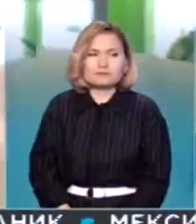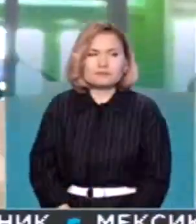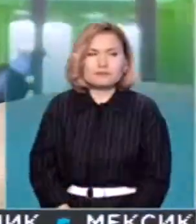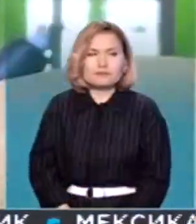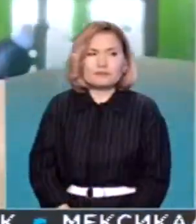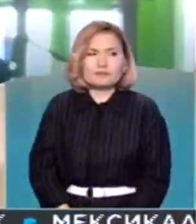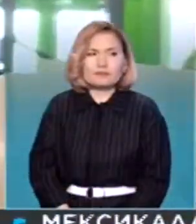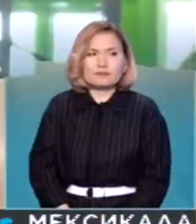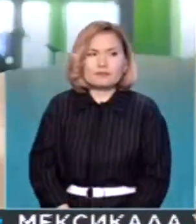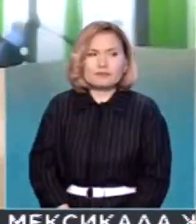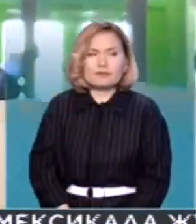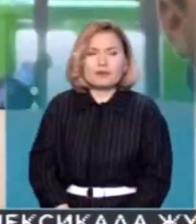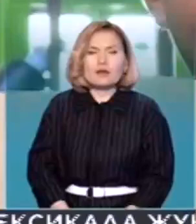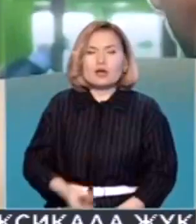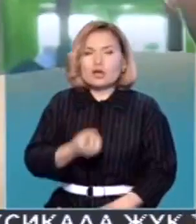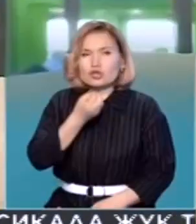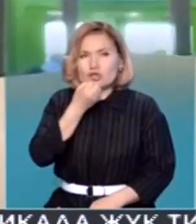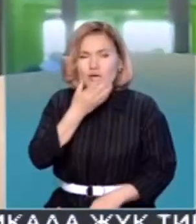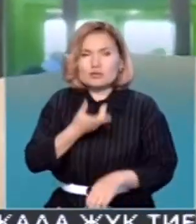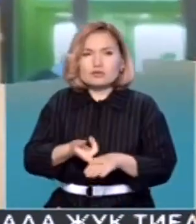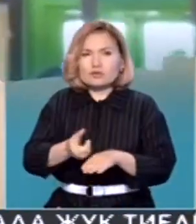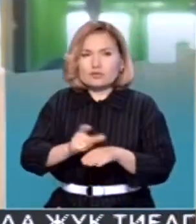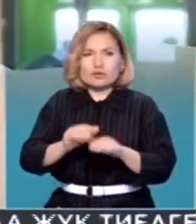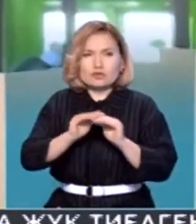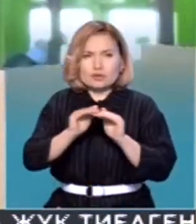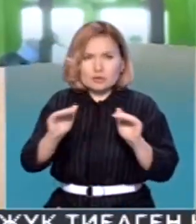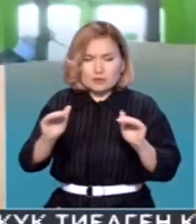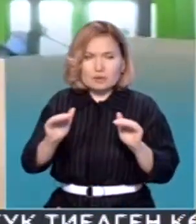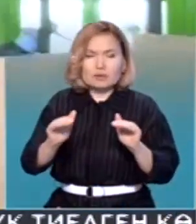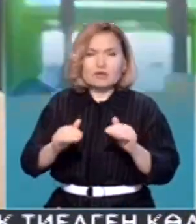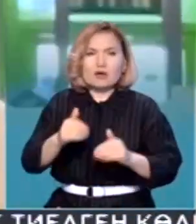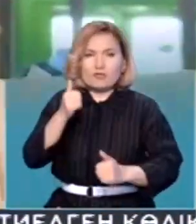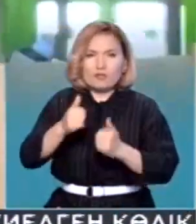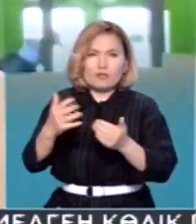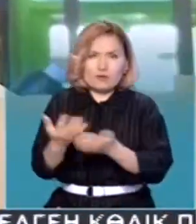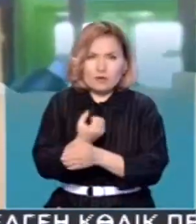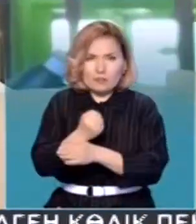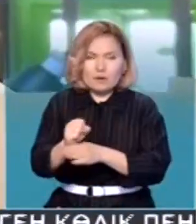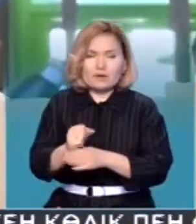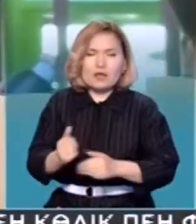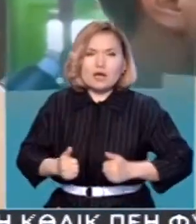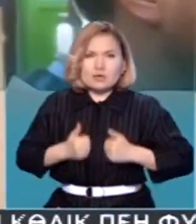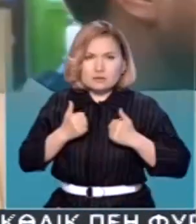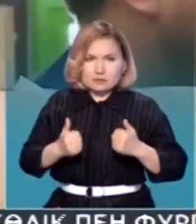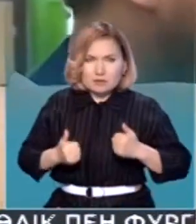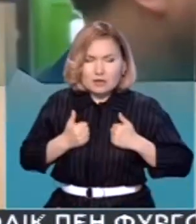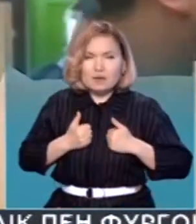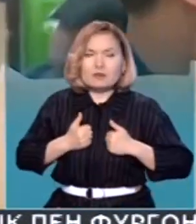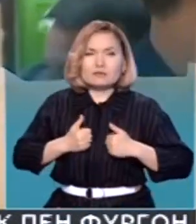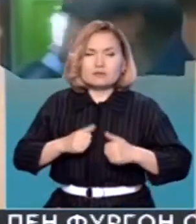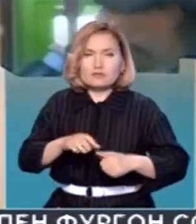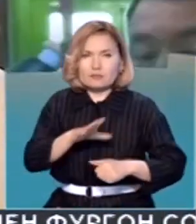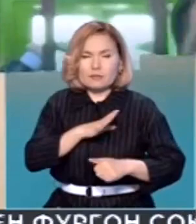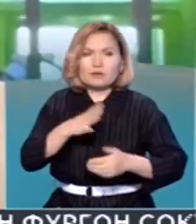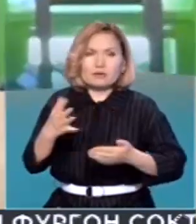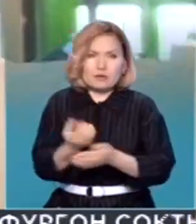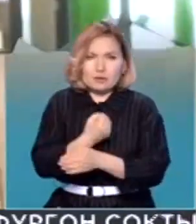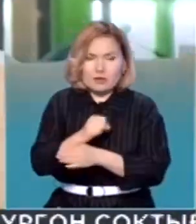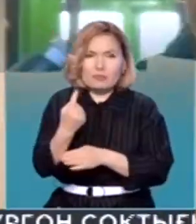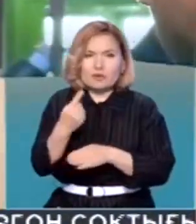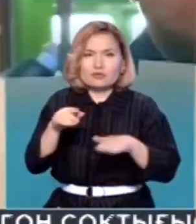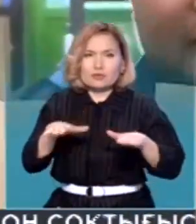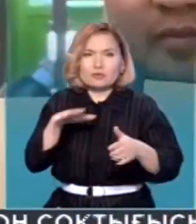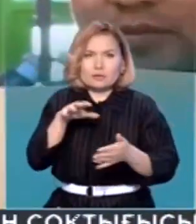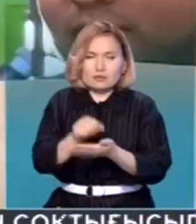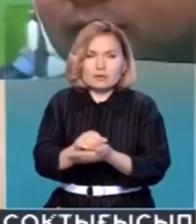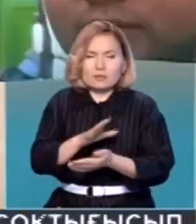Өте жоғары деңгейде өтті әлем чемпионаты. Бар күшіміз салып, Аллаға шүкір, бірінші орын